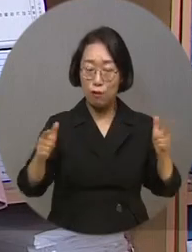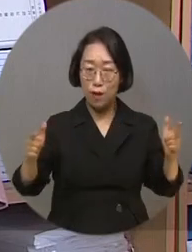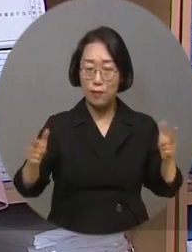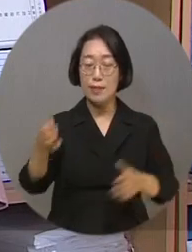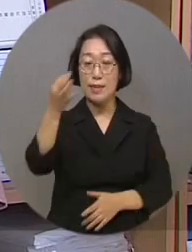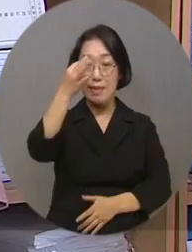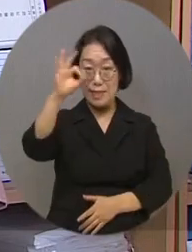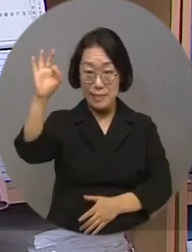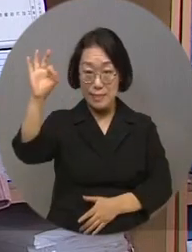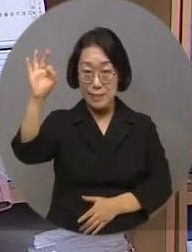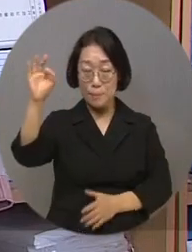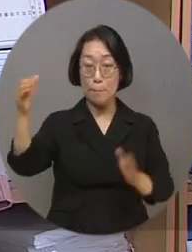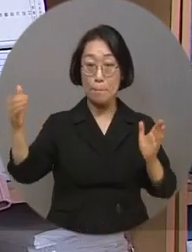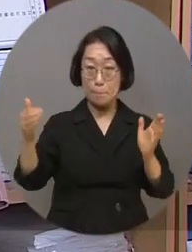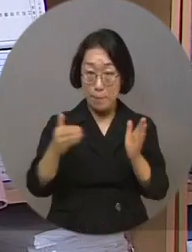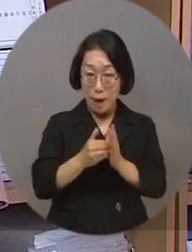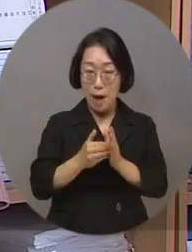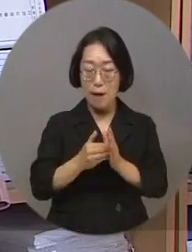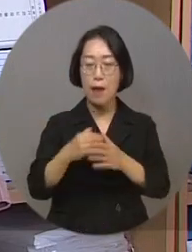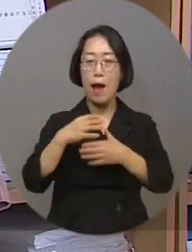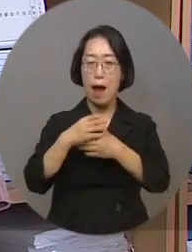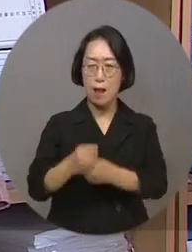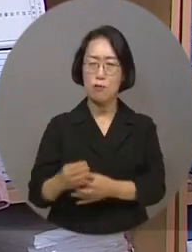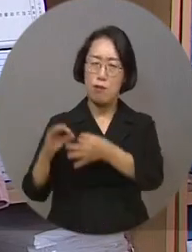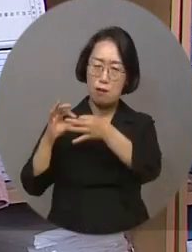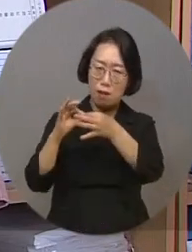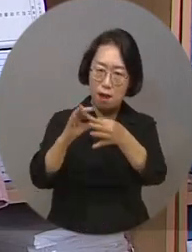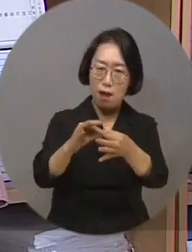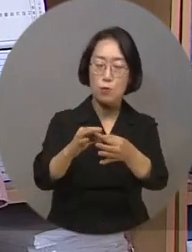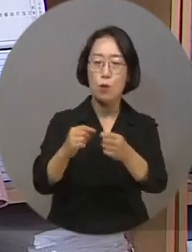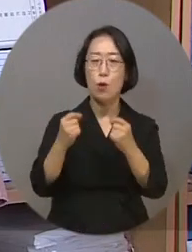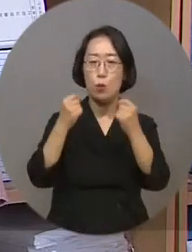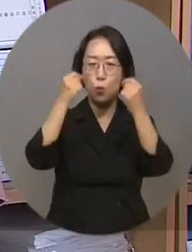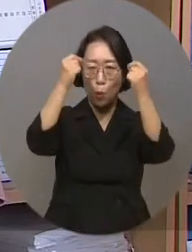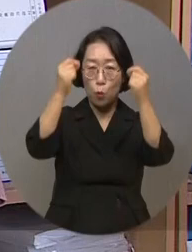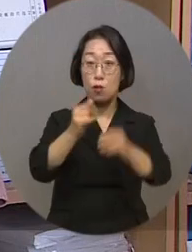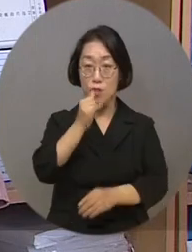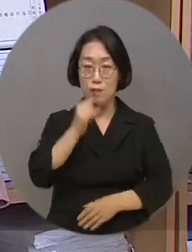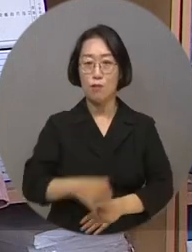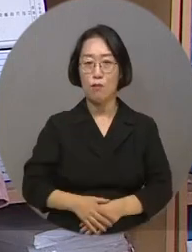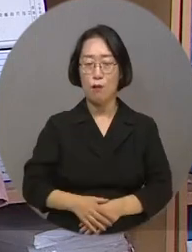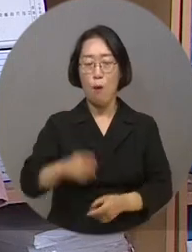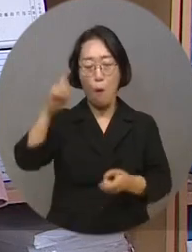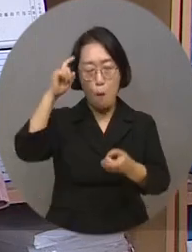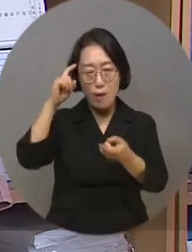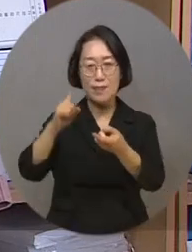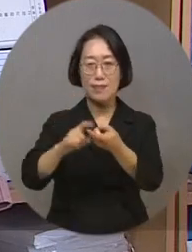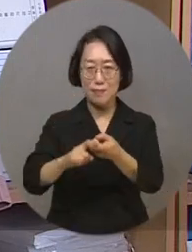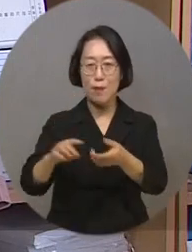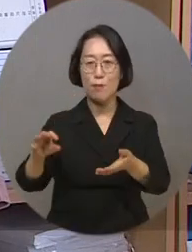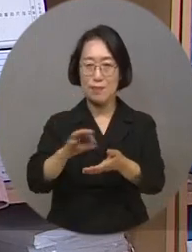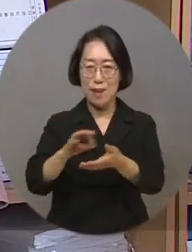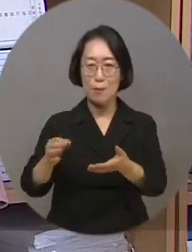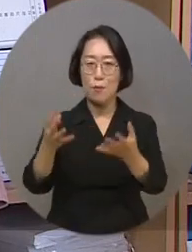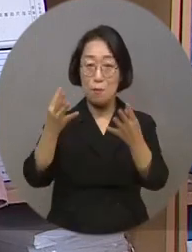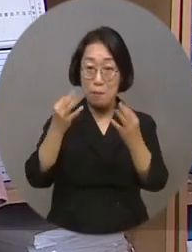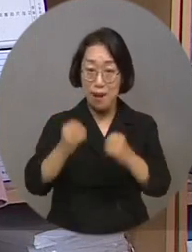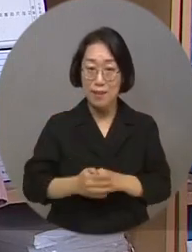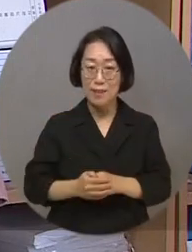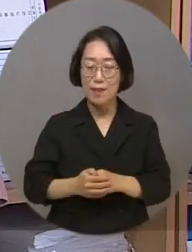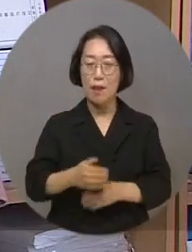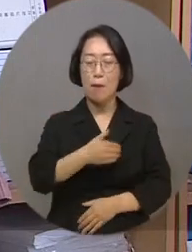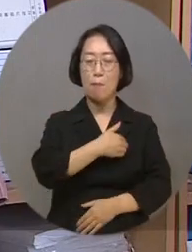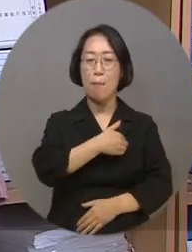인증제를 거쳐서 안정화될 수 있게 노력도 같이 하고 있기 때문에 많은 관심을 갖고 사용을 해주신다면 아마